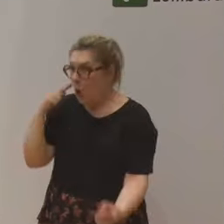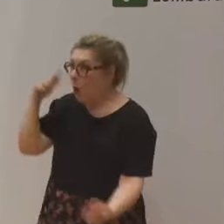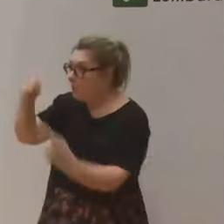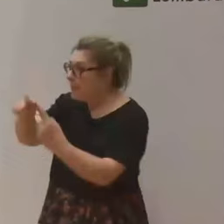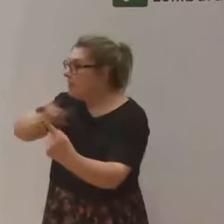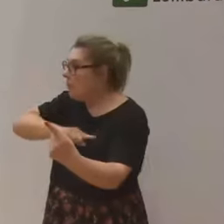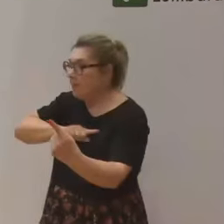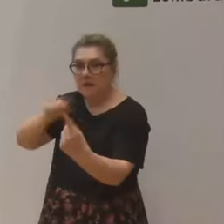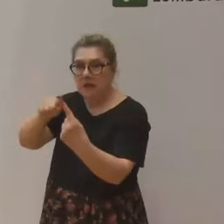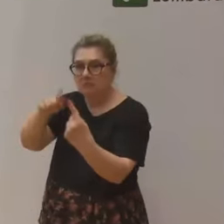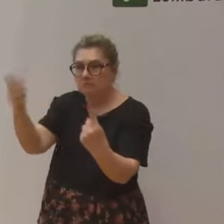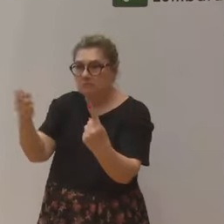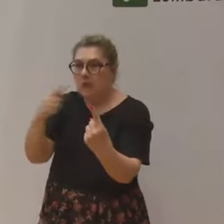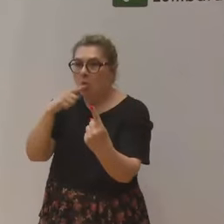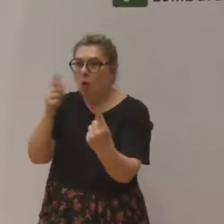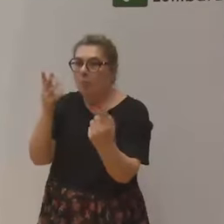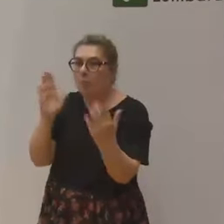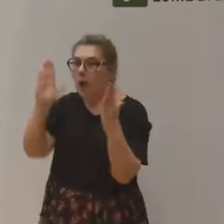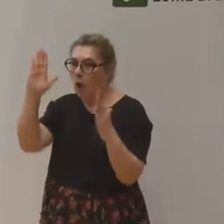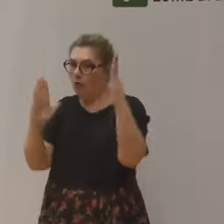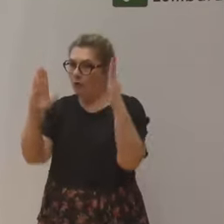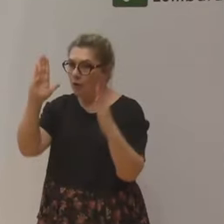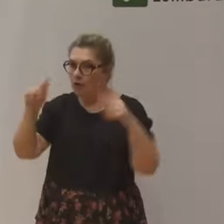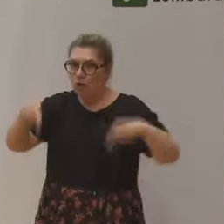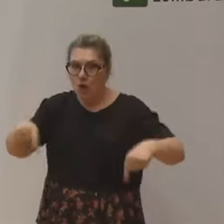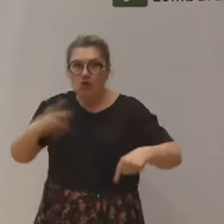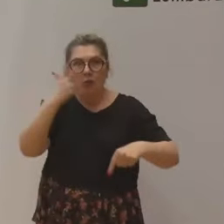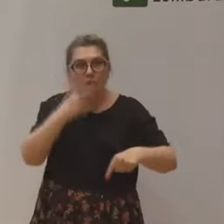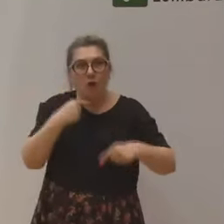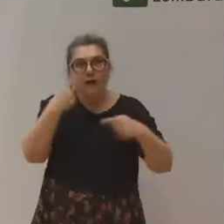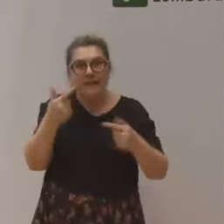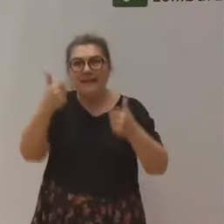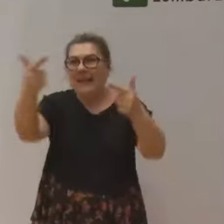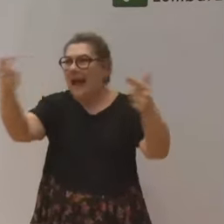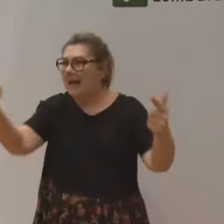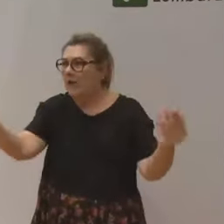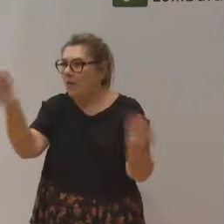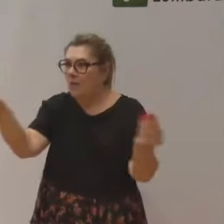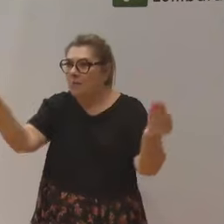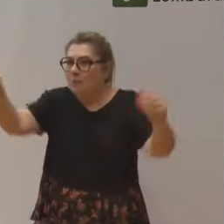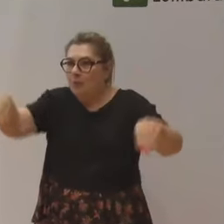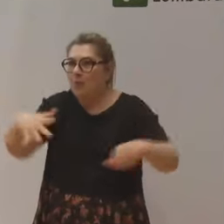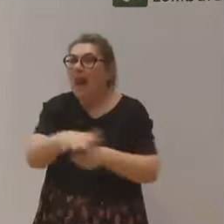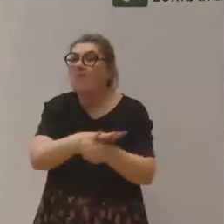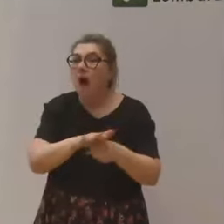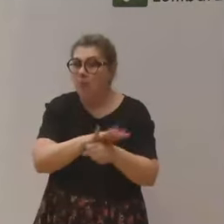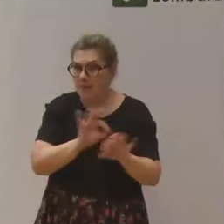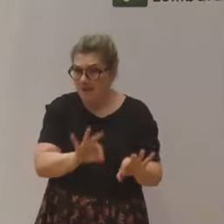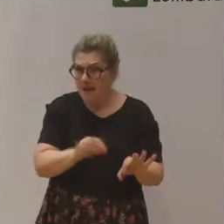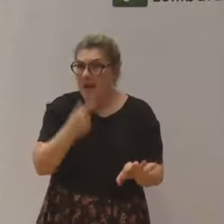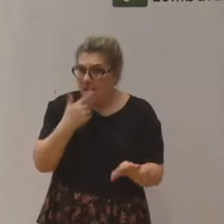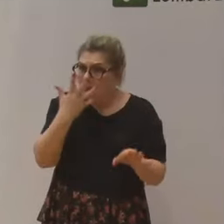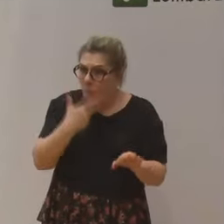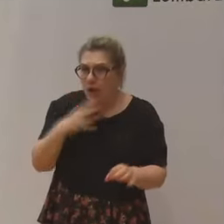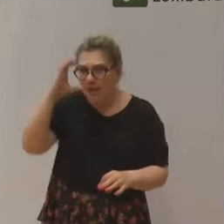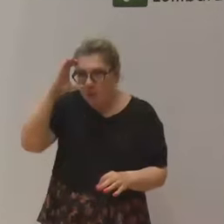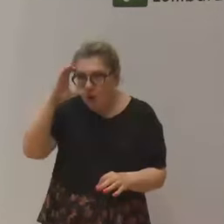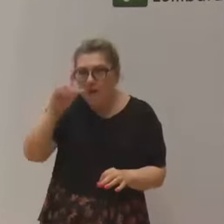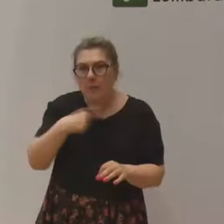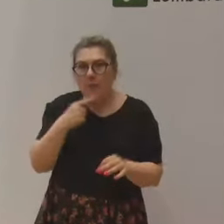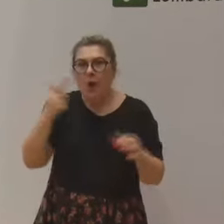cioè il confronto di oggi nasce dalla volontà di voler dare qualche strumento in più alle famiglie, a chi ha voglia di ascoltare.